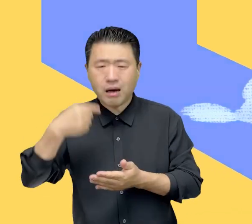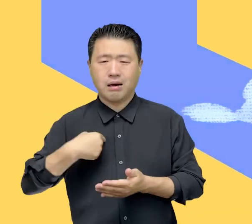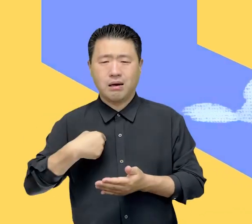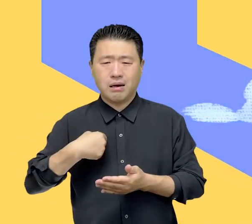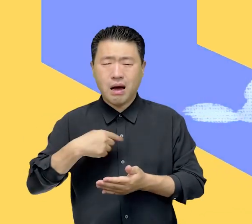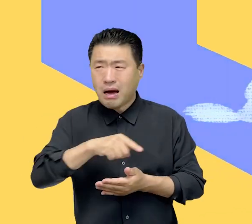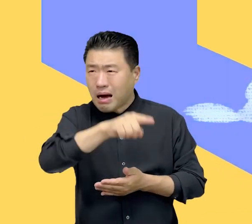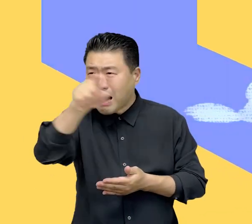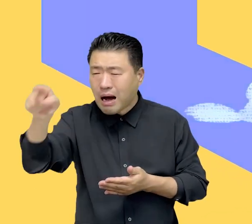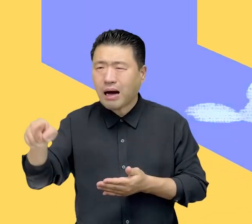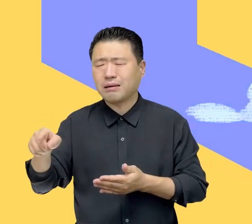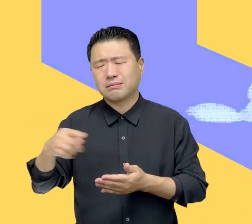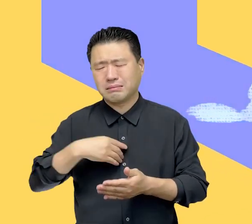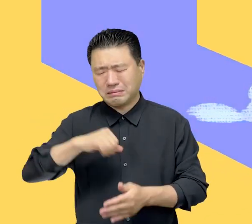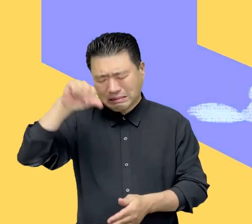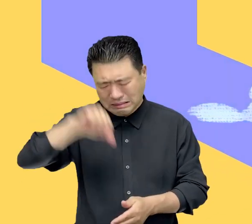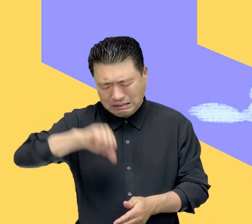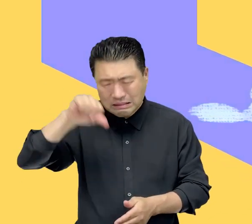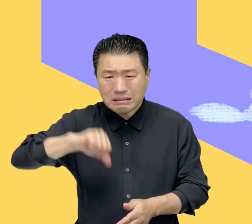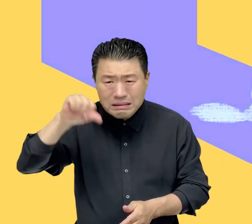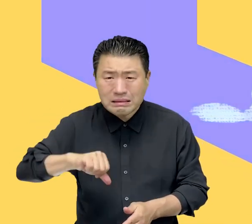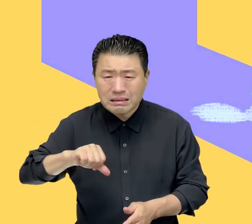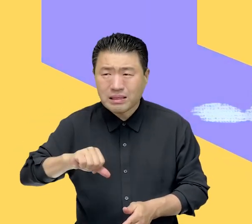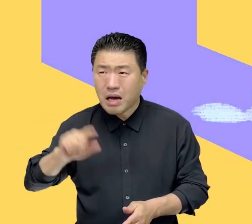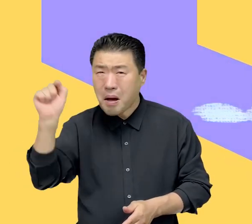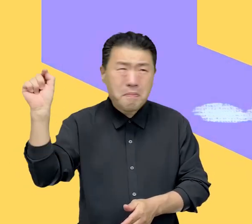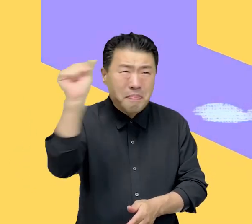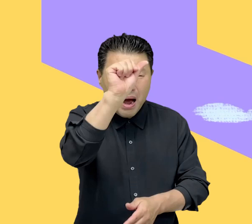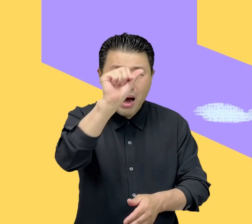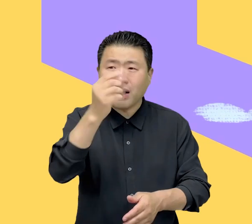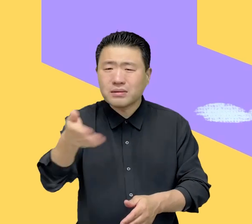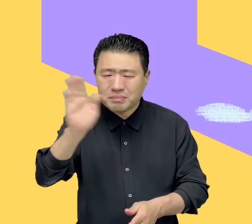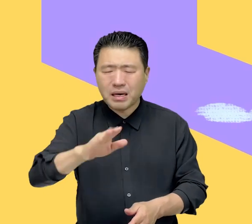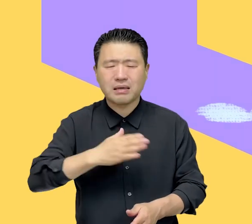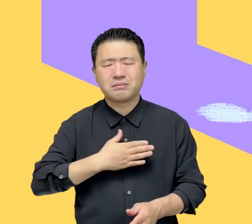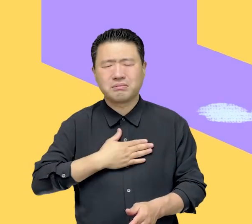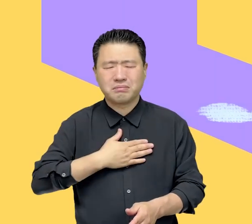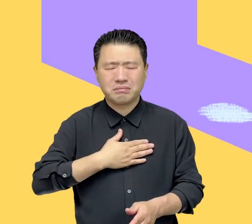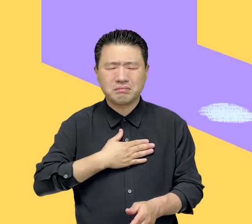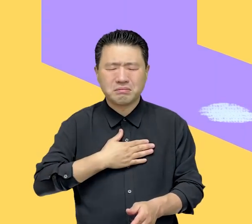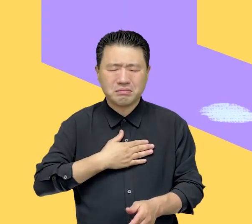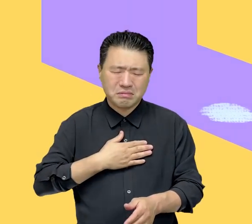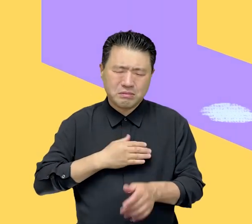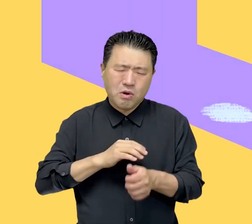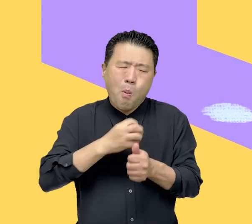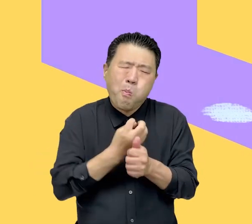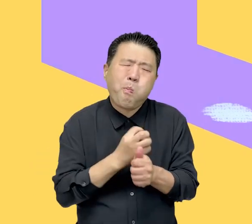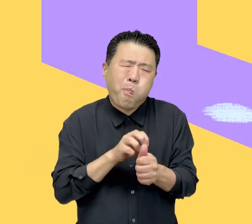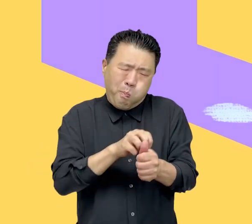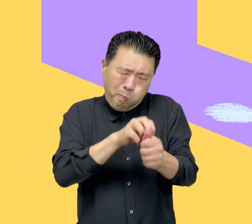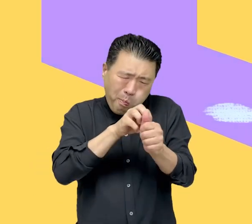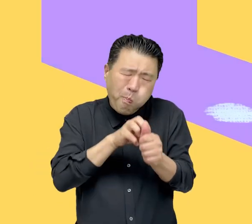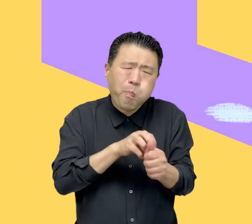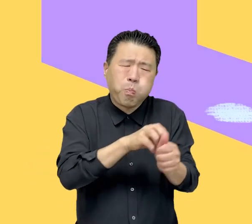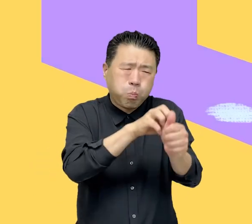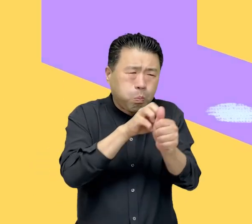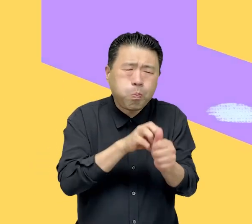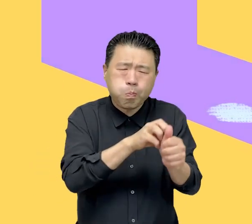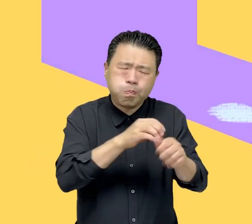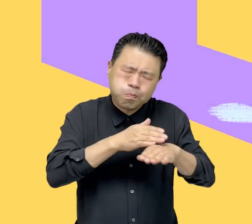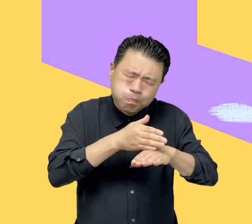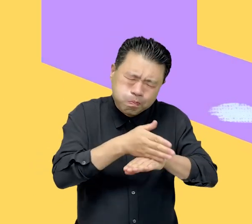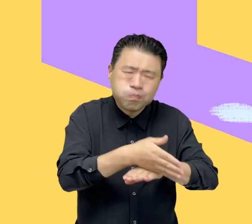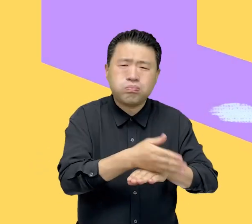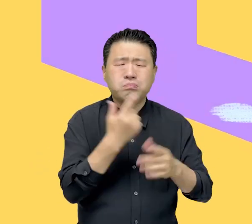하여금 무한 비교의 시대의 루저로 속도 경쟁의 시대에 달팽이로 규정되는 존재들 속에 찬란한